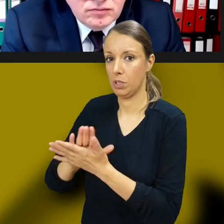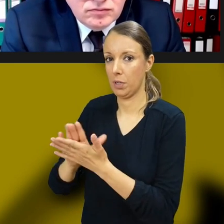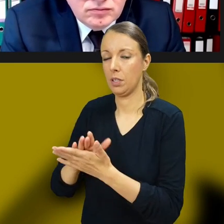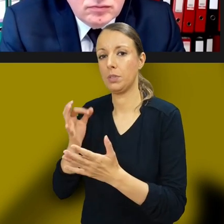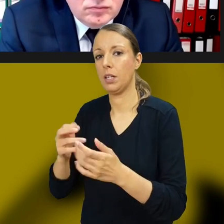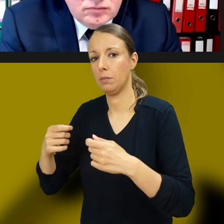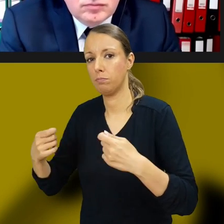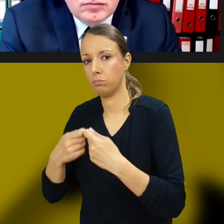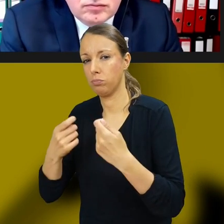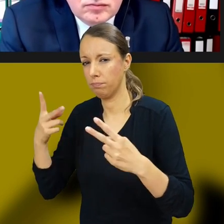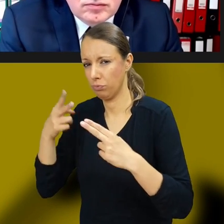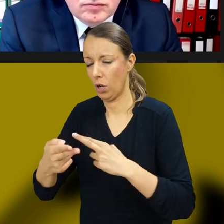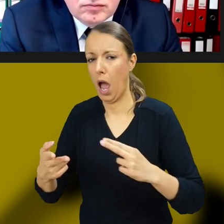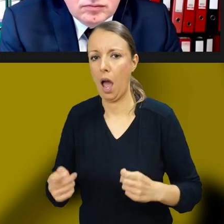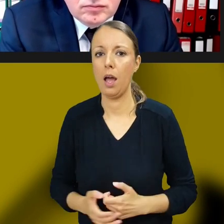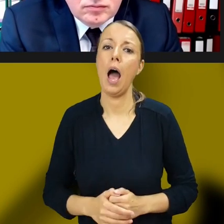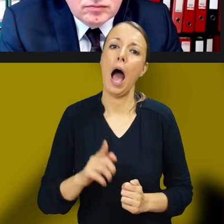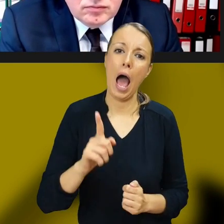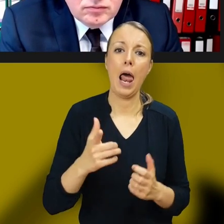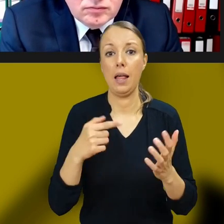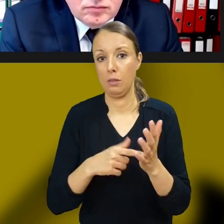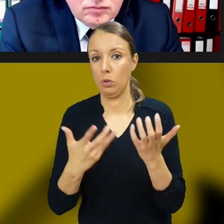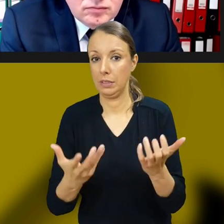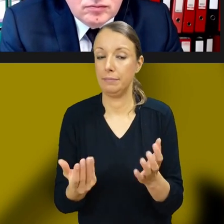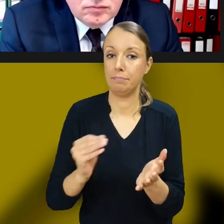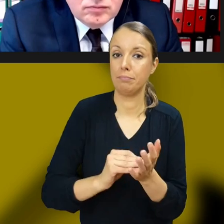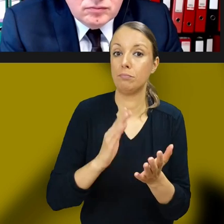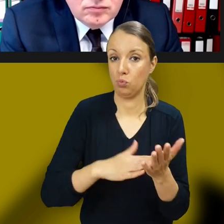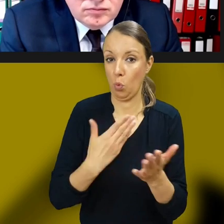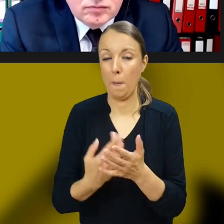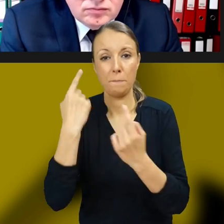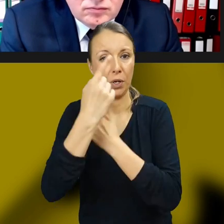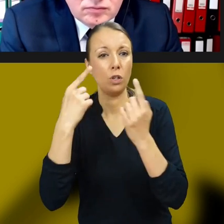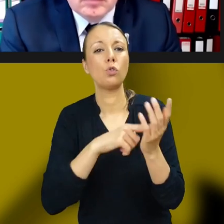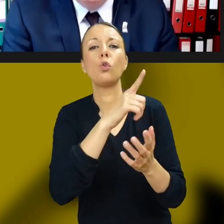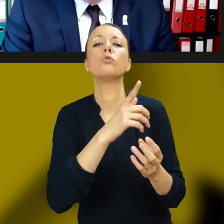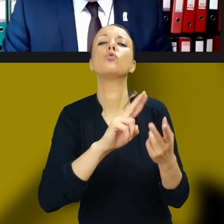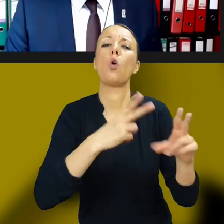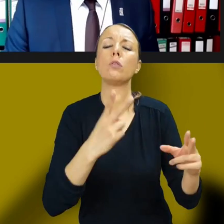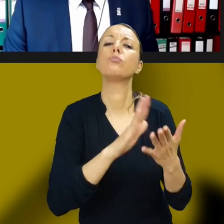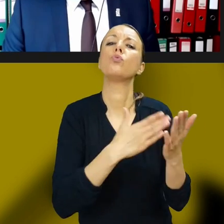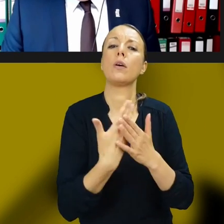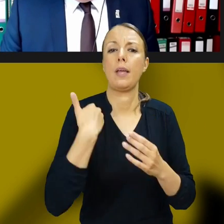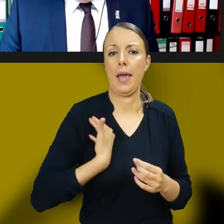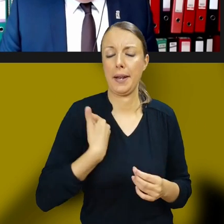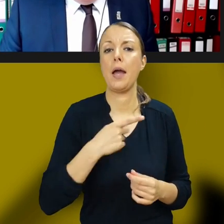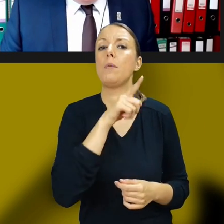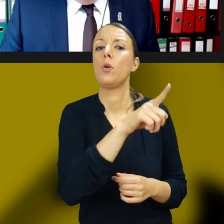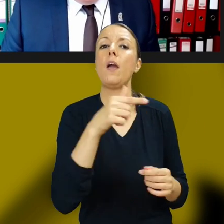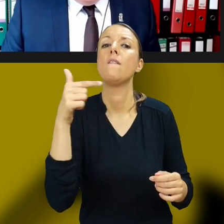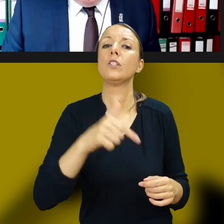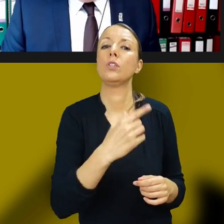cię przykładem, który mam wrażenie pochodzi z praktyki brytyjskiej, bo Brytyjczycy od 2000 roku również mają swoją